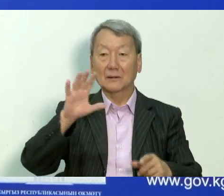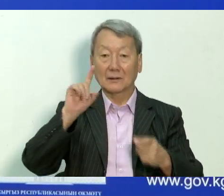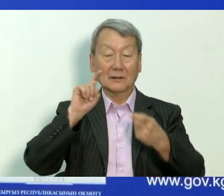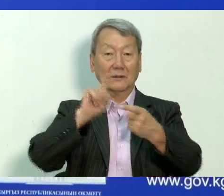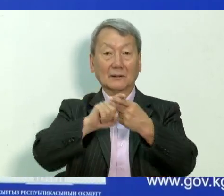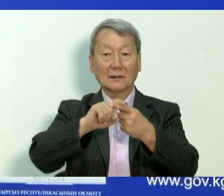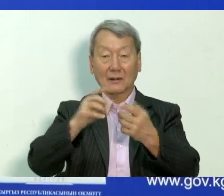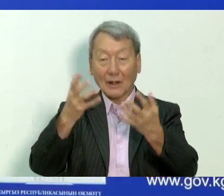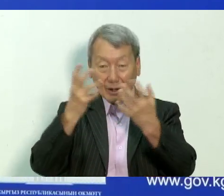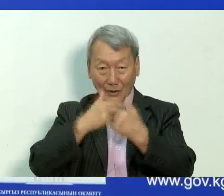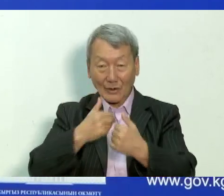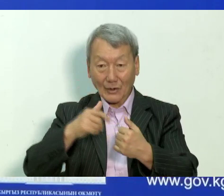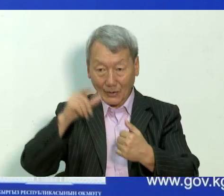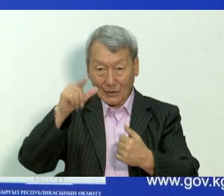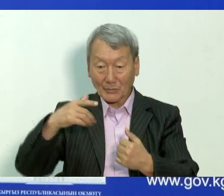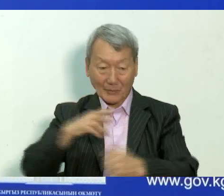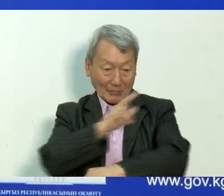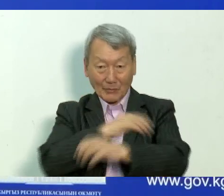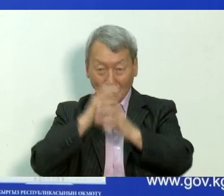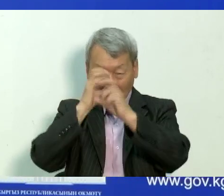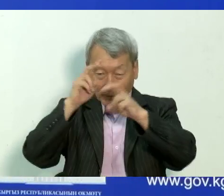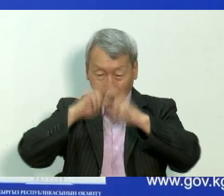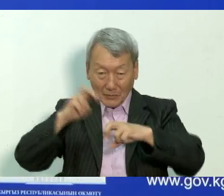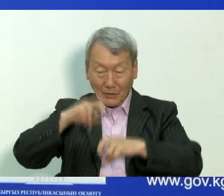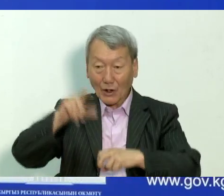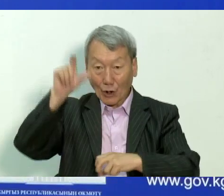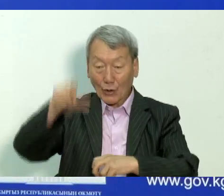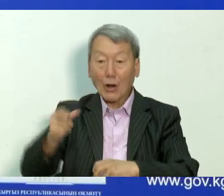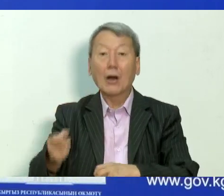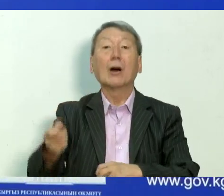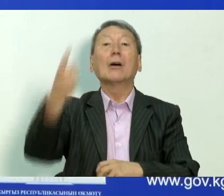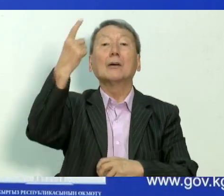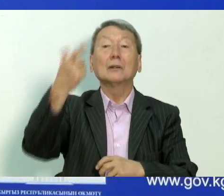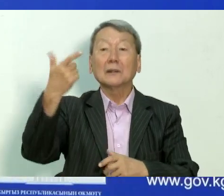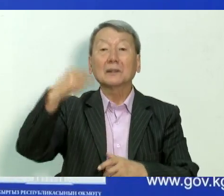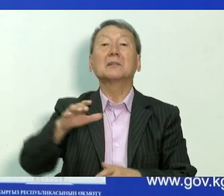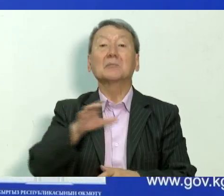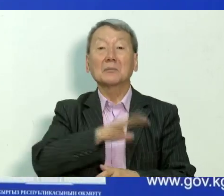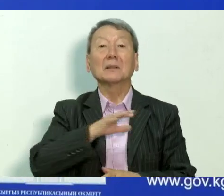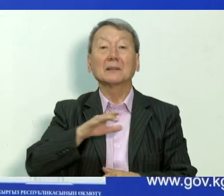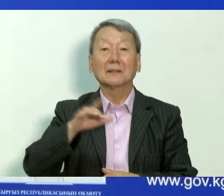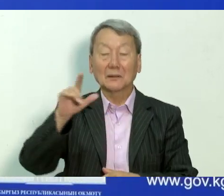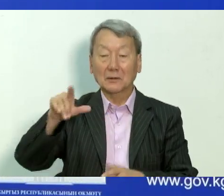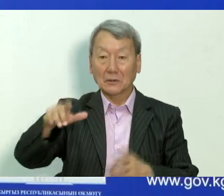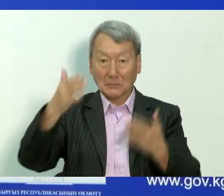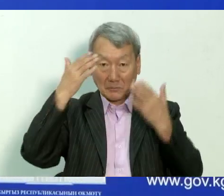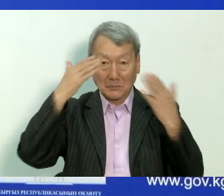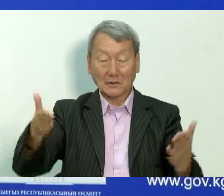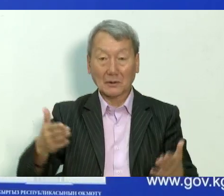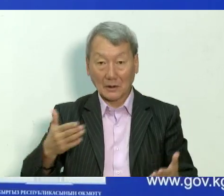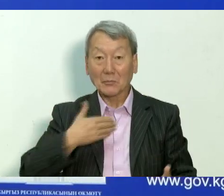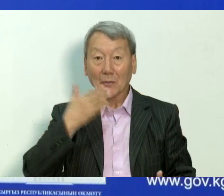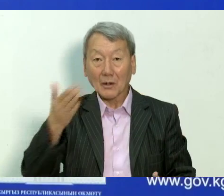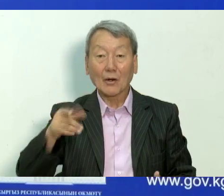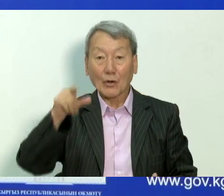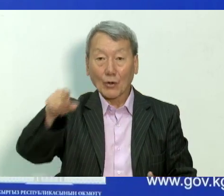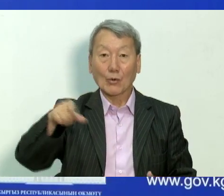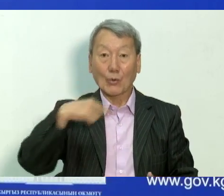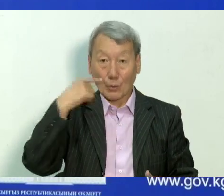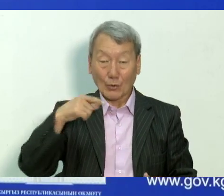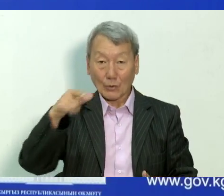эпидемиологиялык анализ чыгарганда белгилүү болуп жатат. Ошол кишилерден кайдан жуктурганын билбеген кишилерден сурасаң,